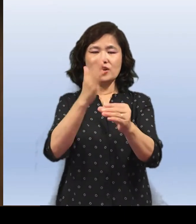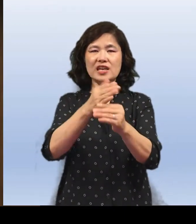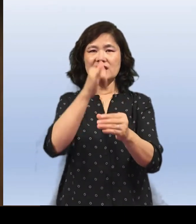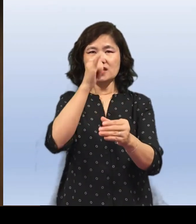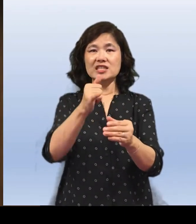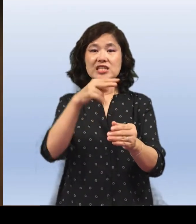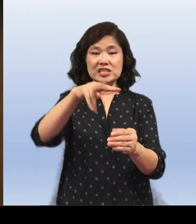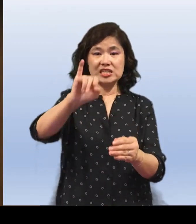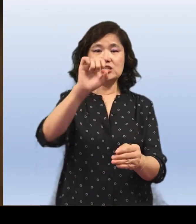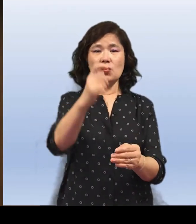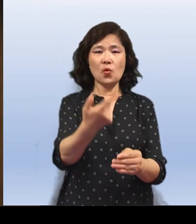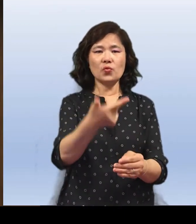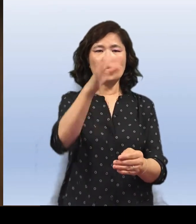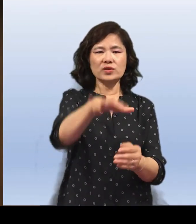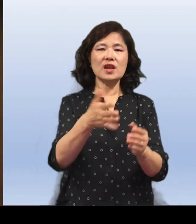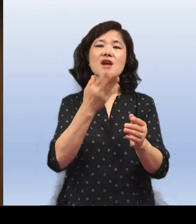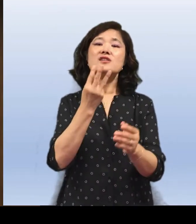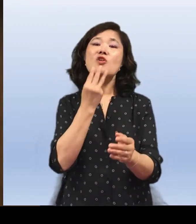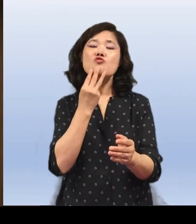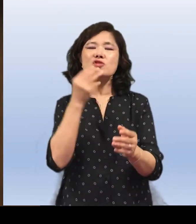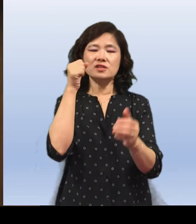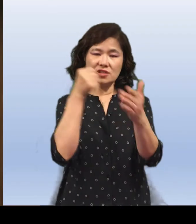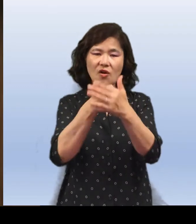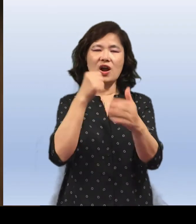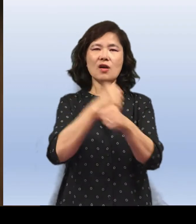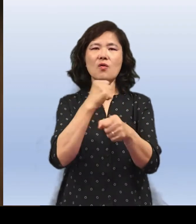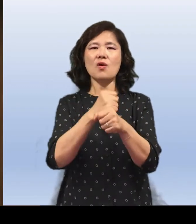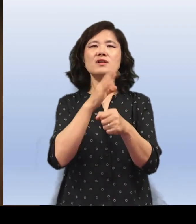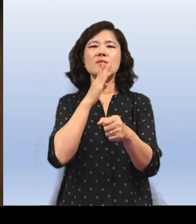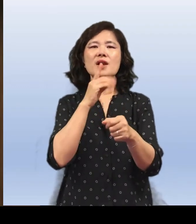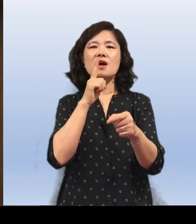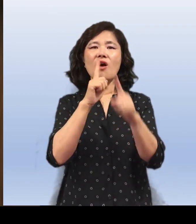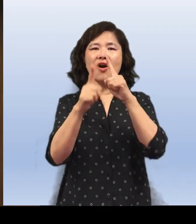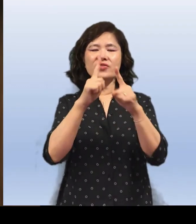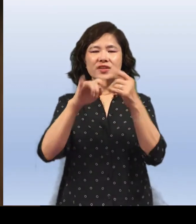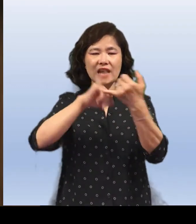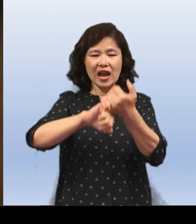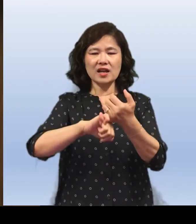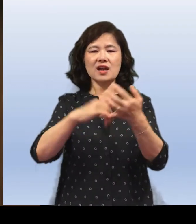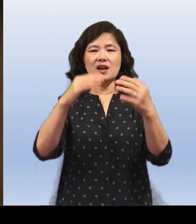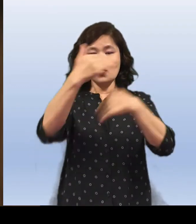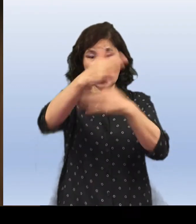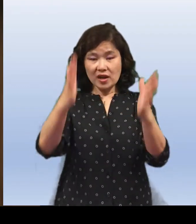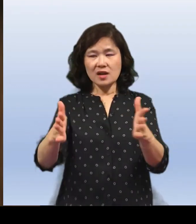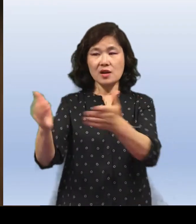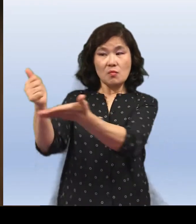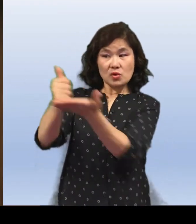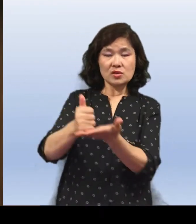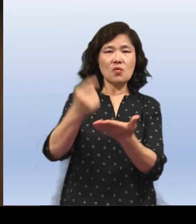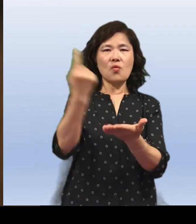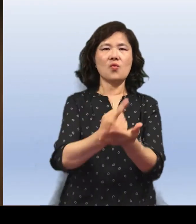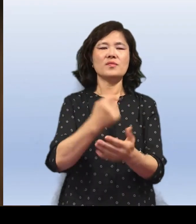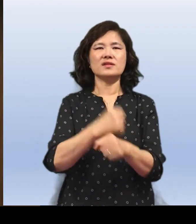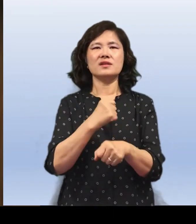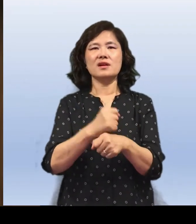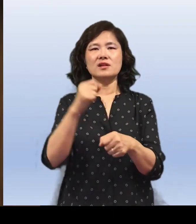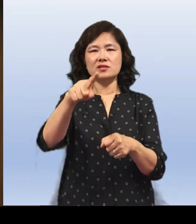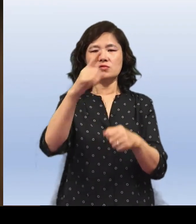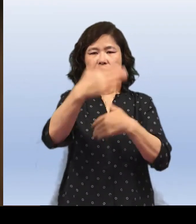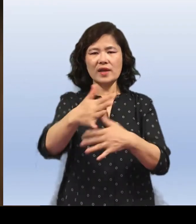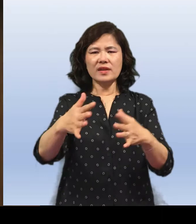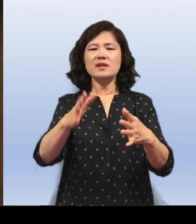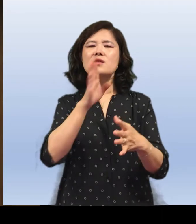수도를 정하고 블레셋에게 빼앗겼던 언약궤를 그곳으로 모시고 오면서 그간 깨어져 있던 이스라엘 백성들과의